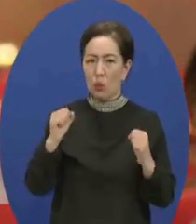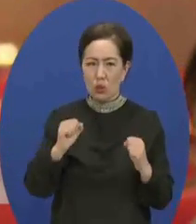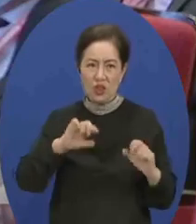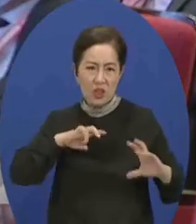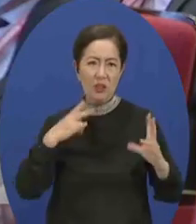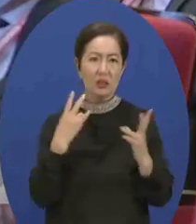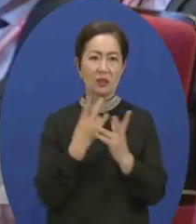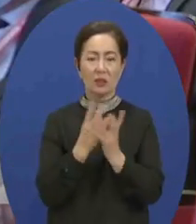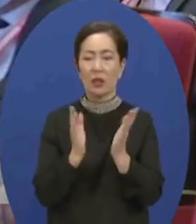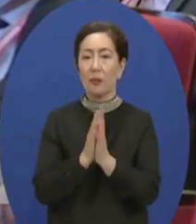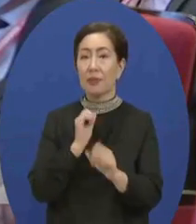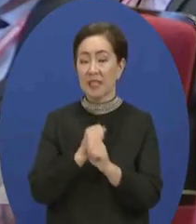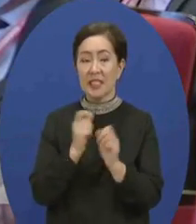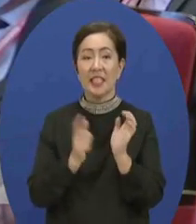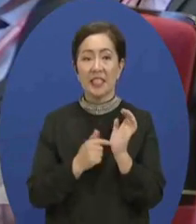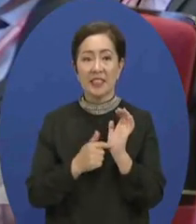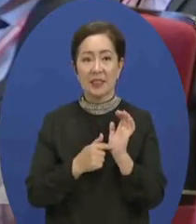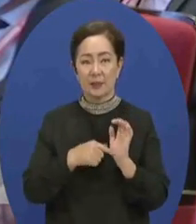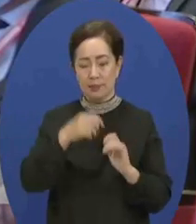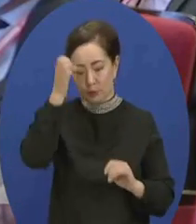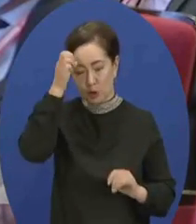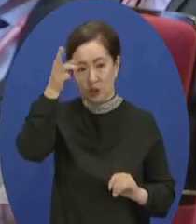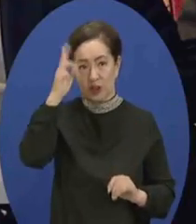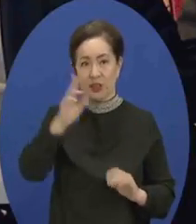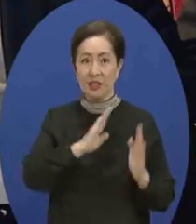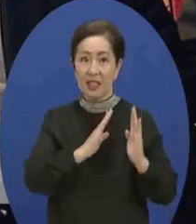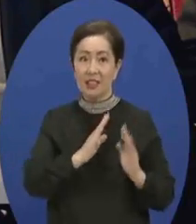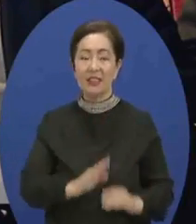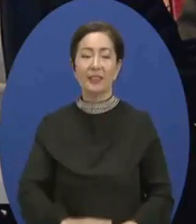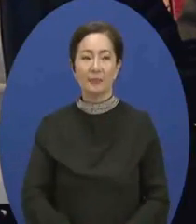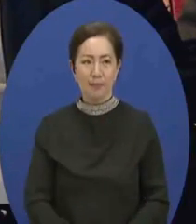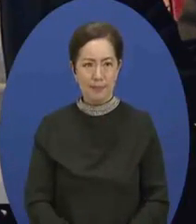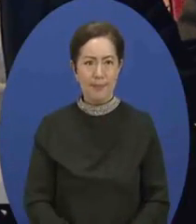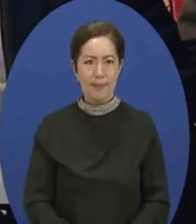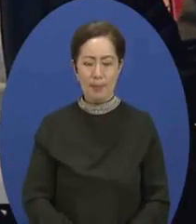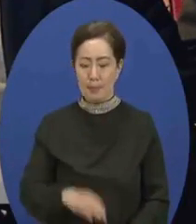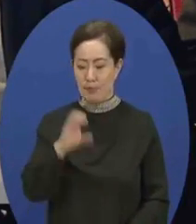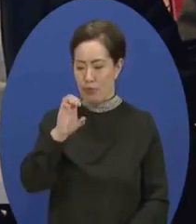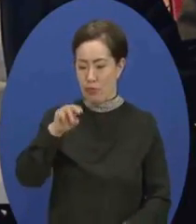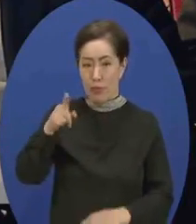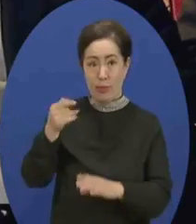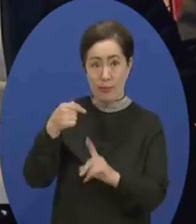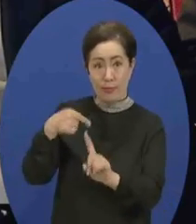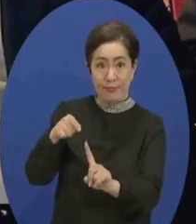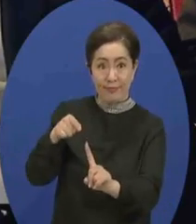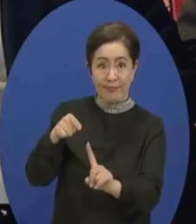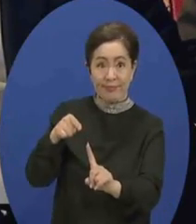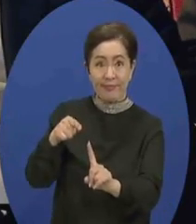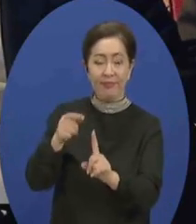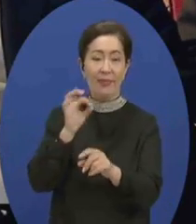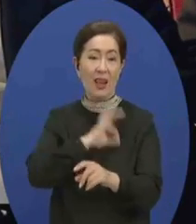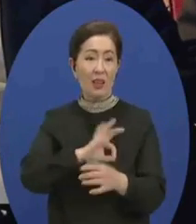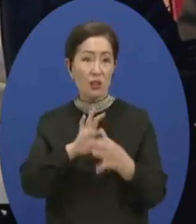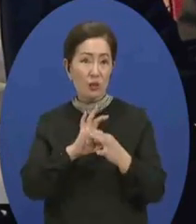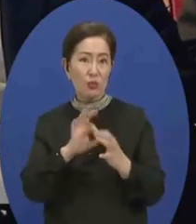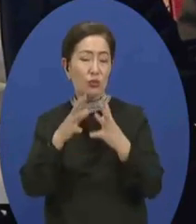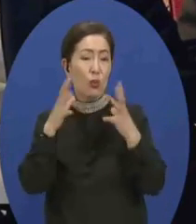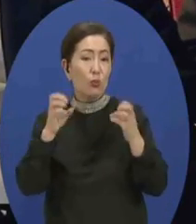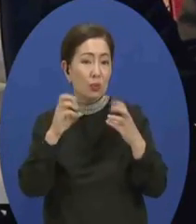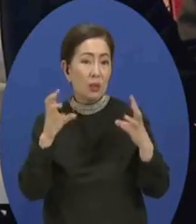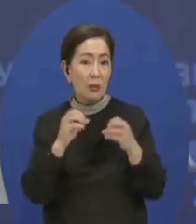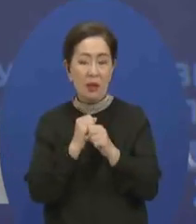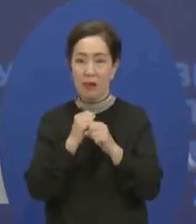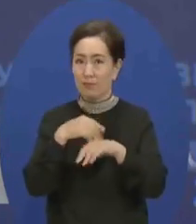шаардлагатай гэсэн байр сууринаас төрийн тэргүй хандаж байна. Стратегийн ач холбогдолтой дэд бүтцийн томоохон бүтээн байгуулалтын ажлуудыг